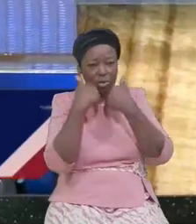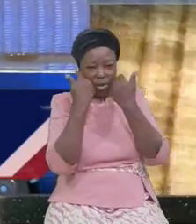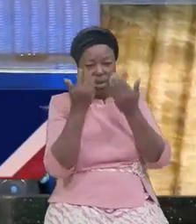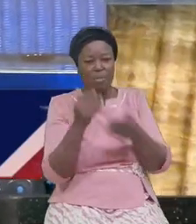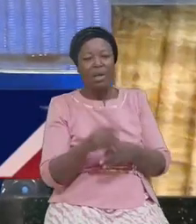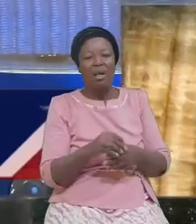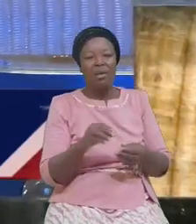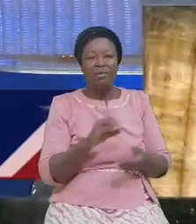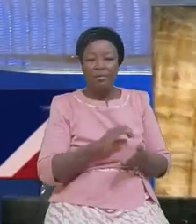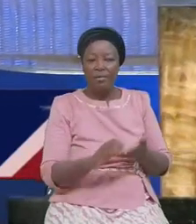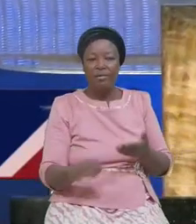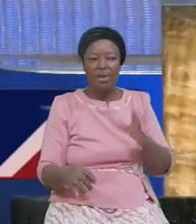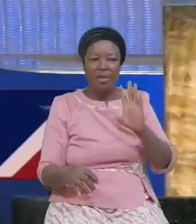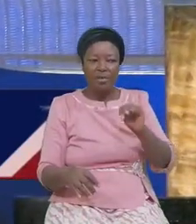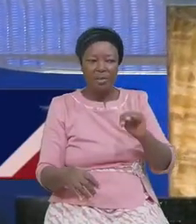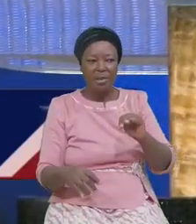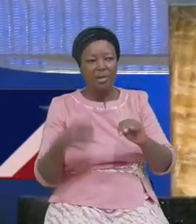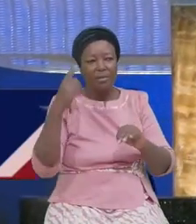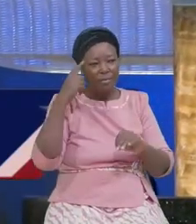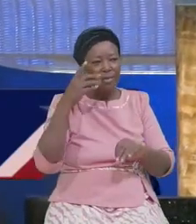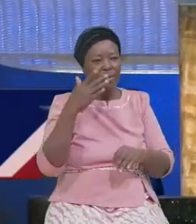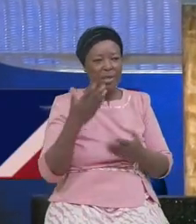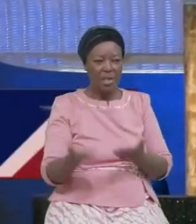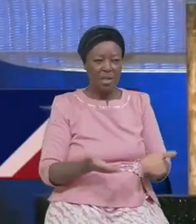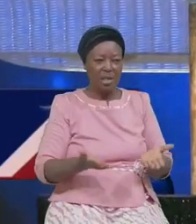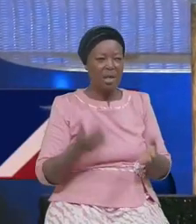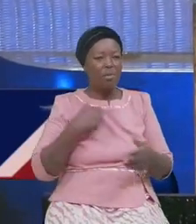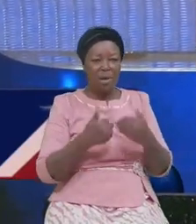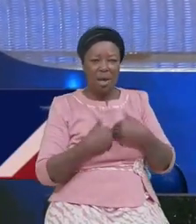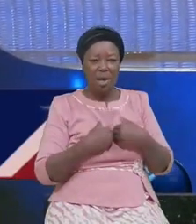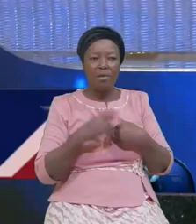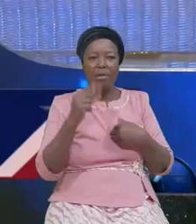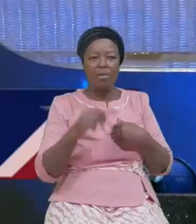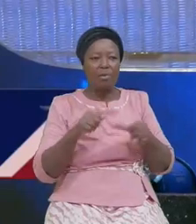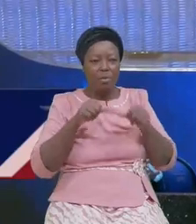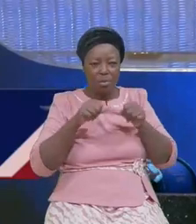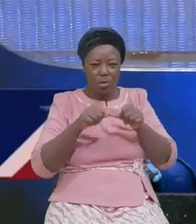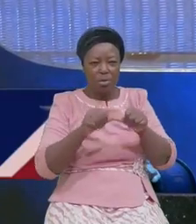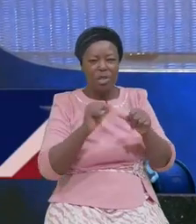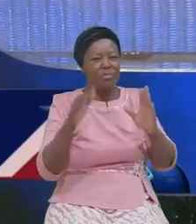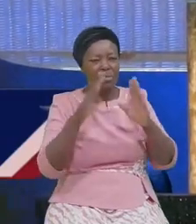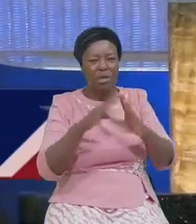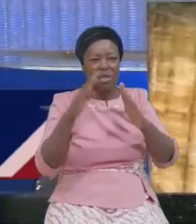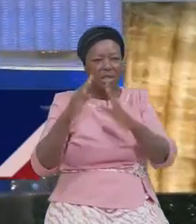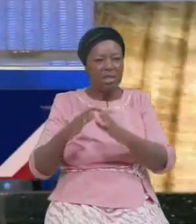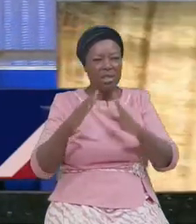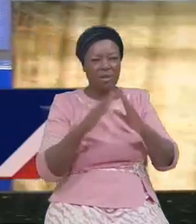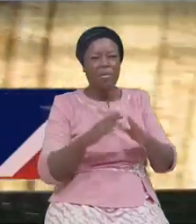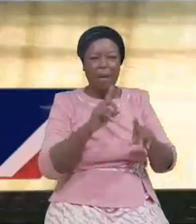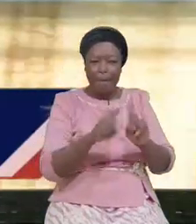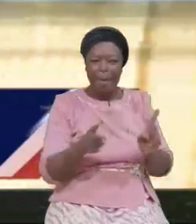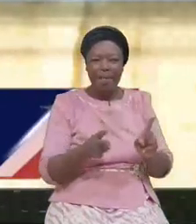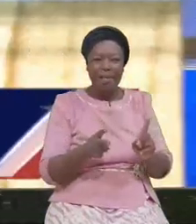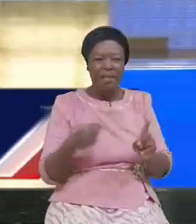Verset 14. Car ici, nous n'avons pas de cité continuelle. Nous n'avons pas ici de